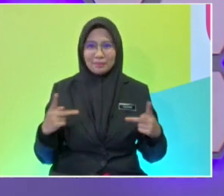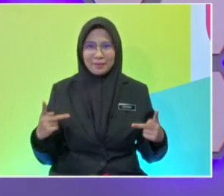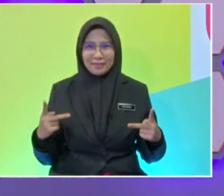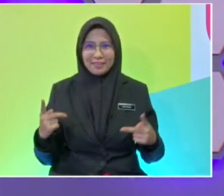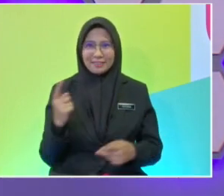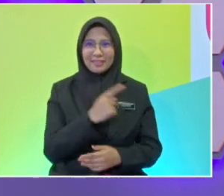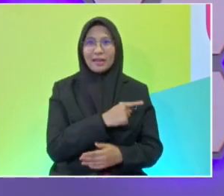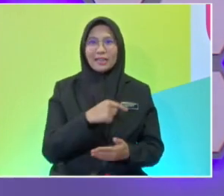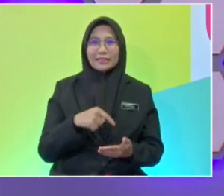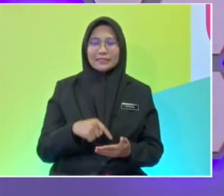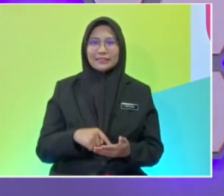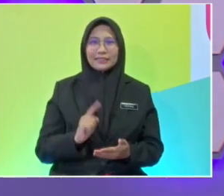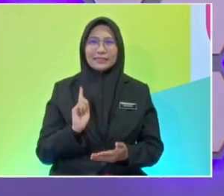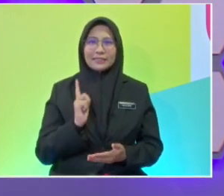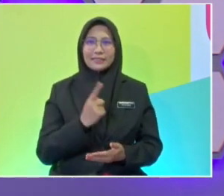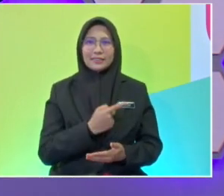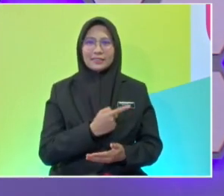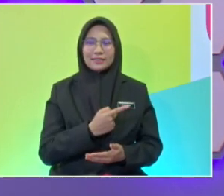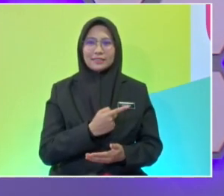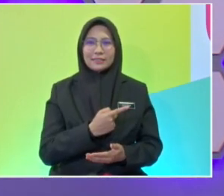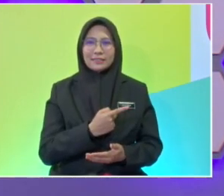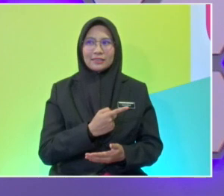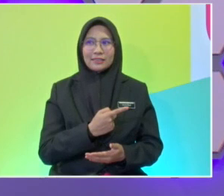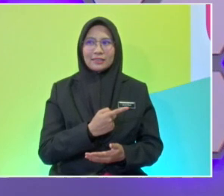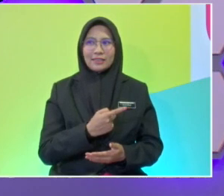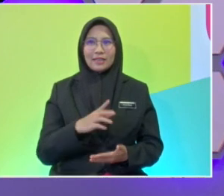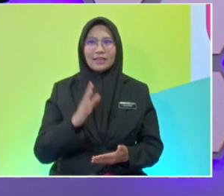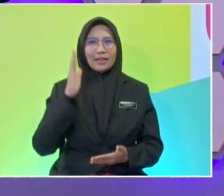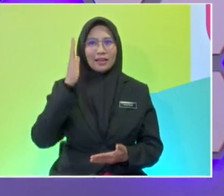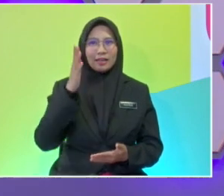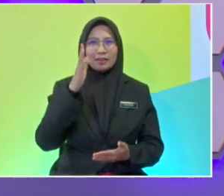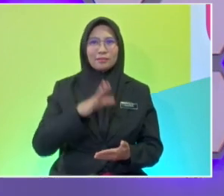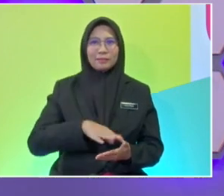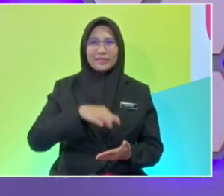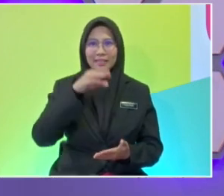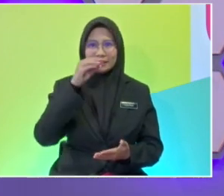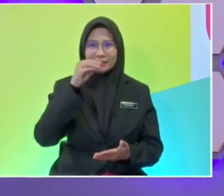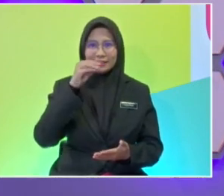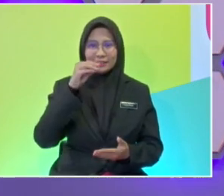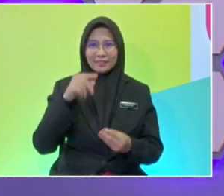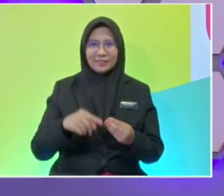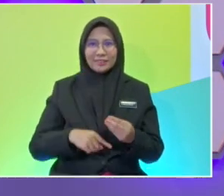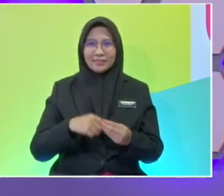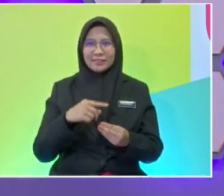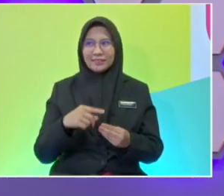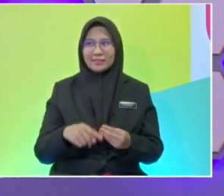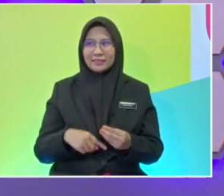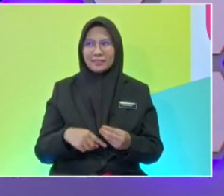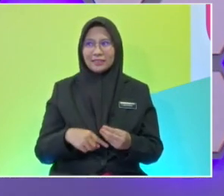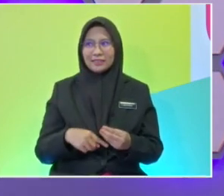ini Sedikit kasihan berkaitan dengan sachet SPN 2022